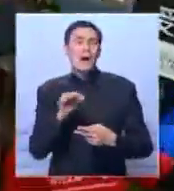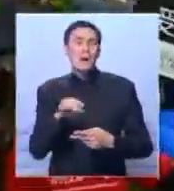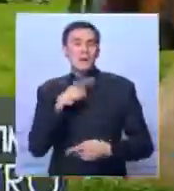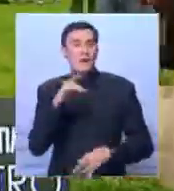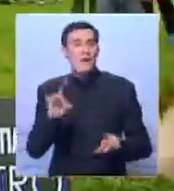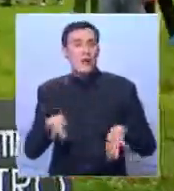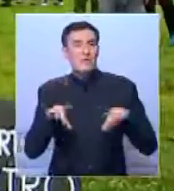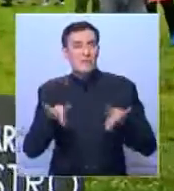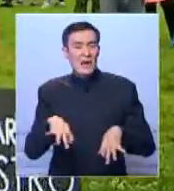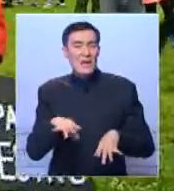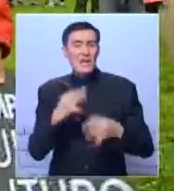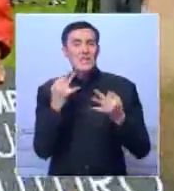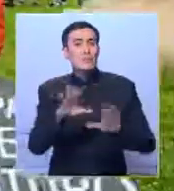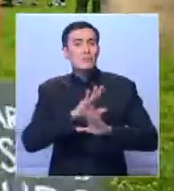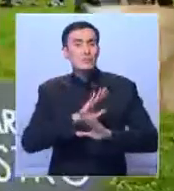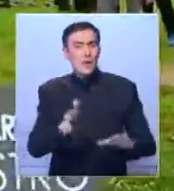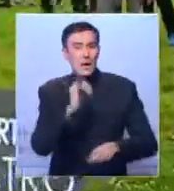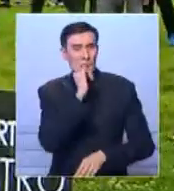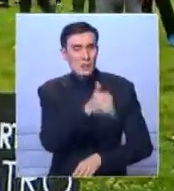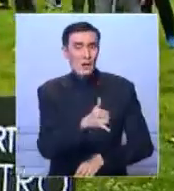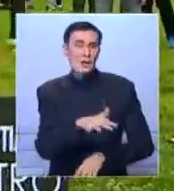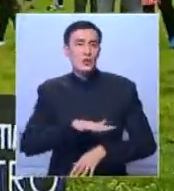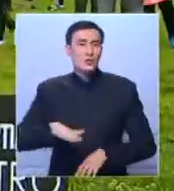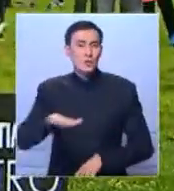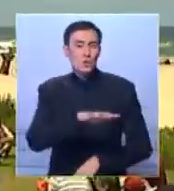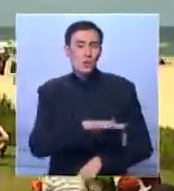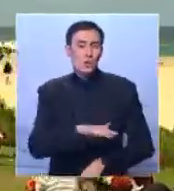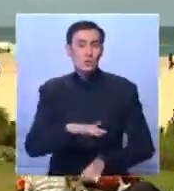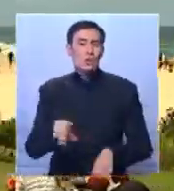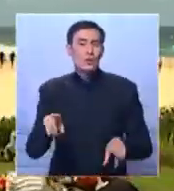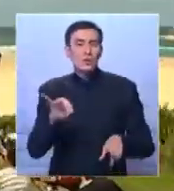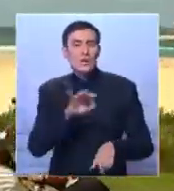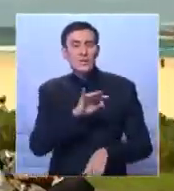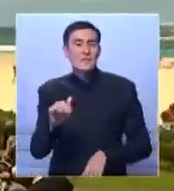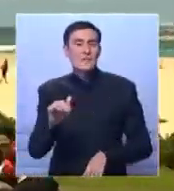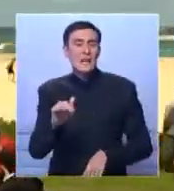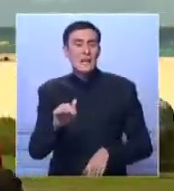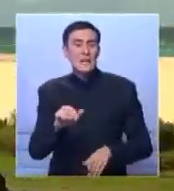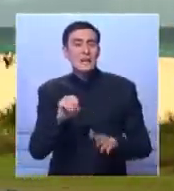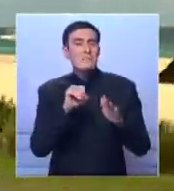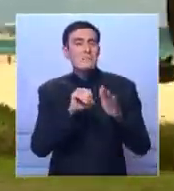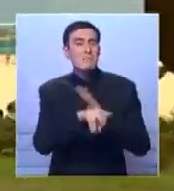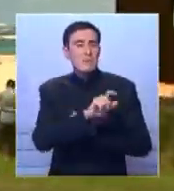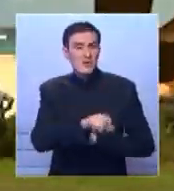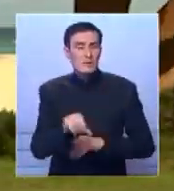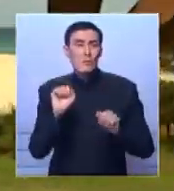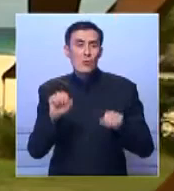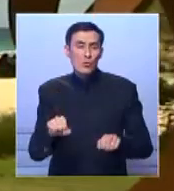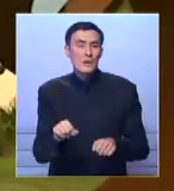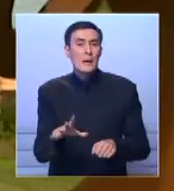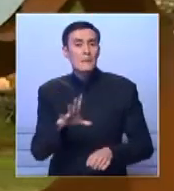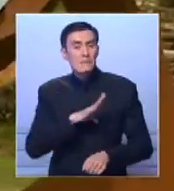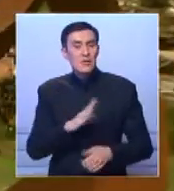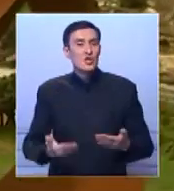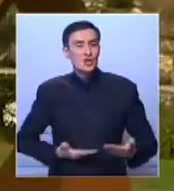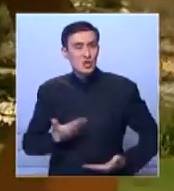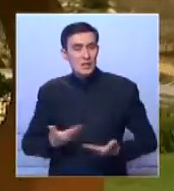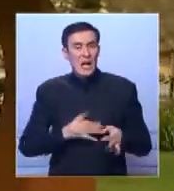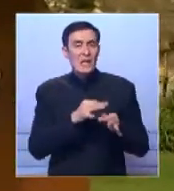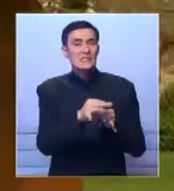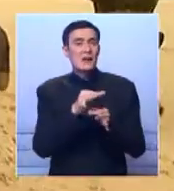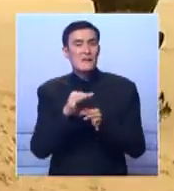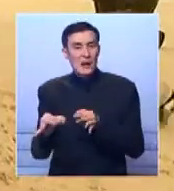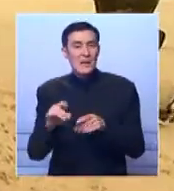Отмечу, что Австралия не впускает на территорию государства даже официальных беженцев. Они могут остаться жить на